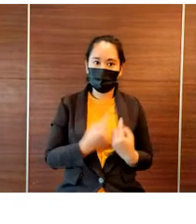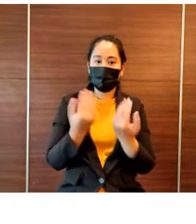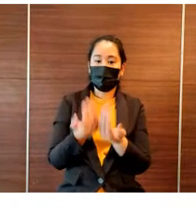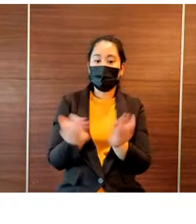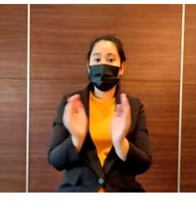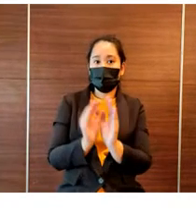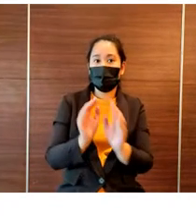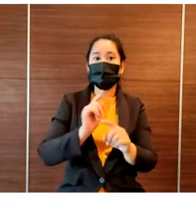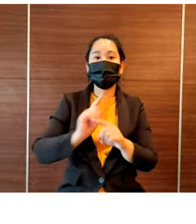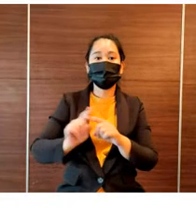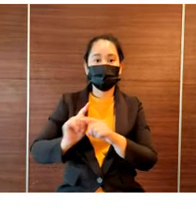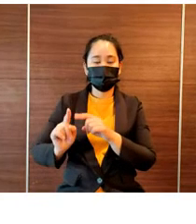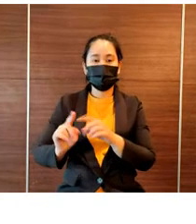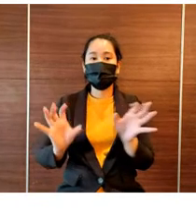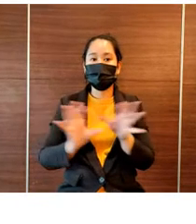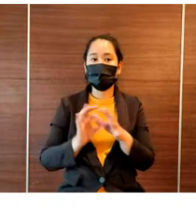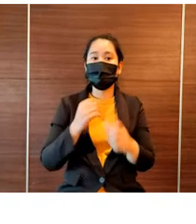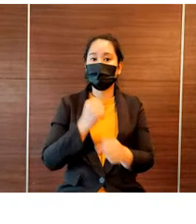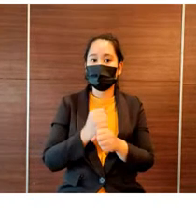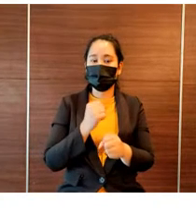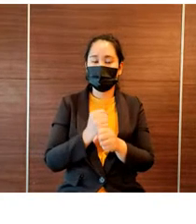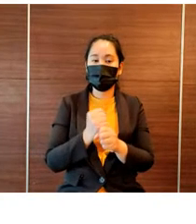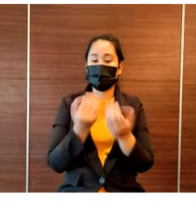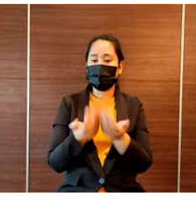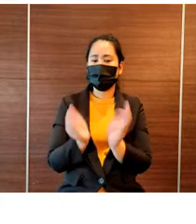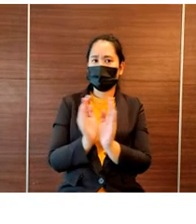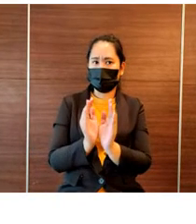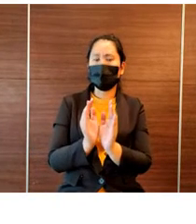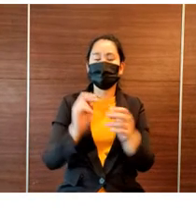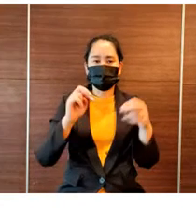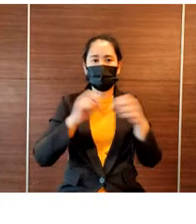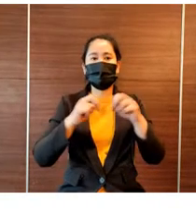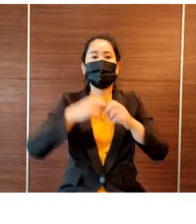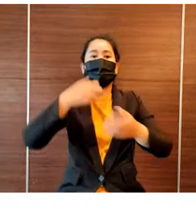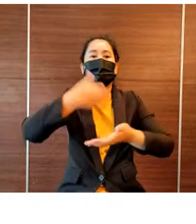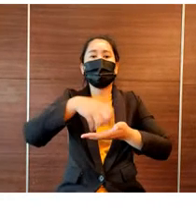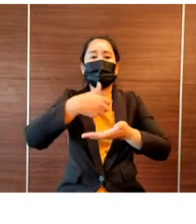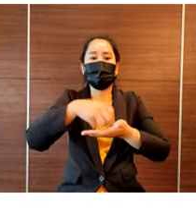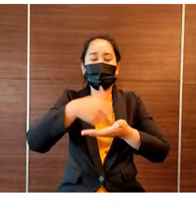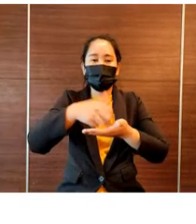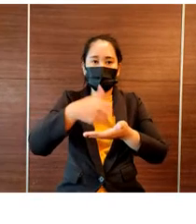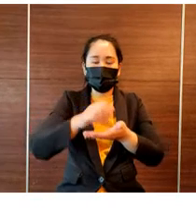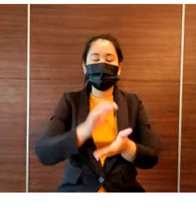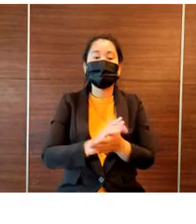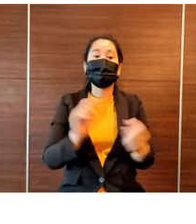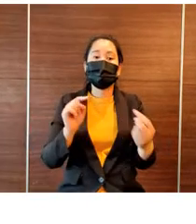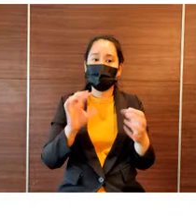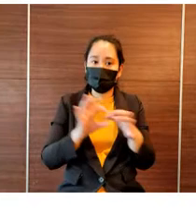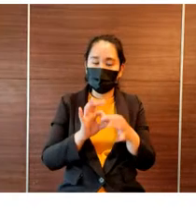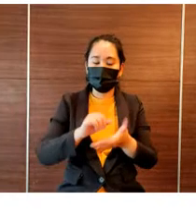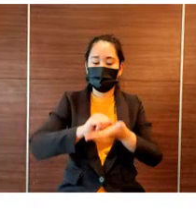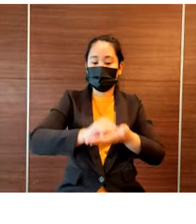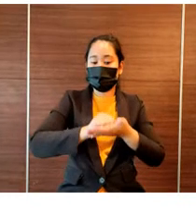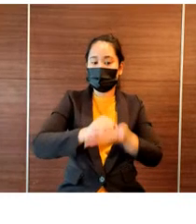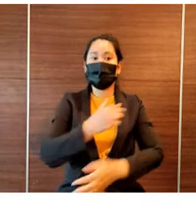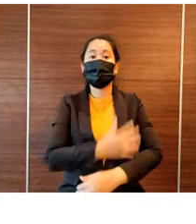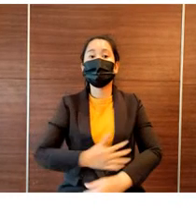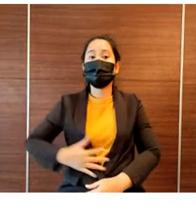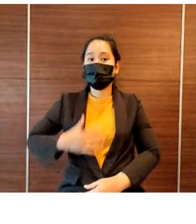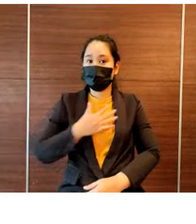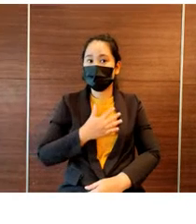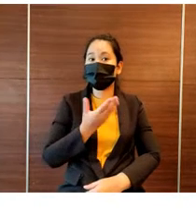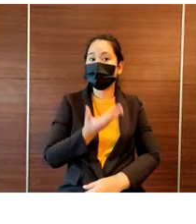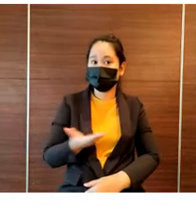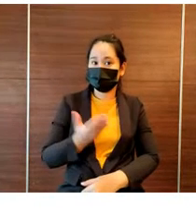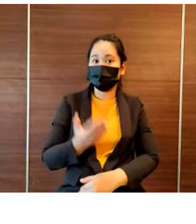อบครัวหรือว่าการงานบุคคลรอบข้างเขาด้วยดังนั้นมันเป็นประเด็นที่นอกเหนือไปจากการเข้าถึงบริการทางกายที่เรารู้จักกัน